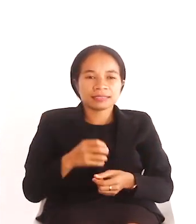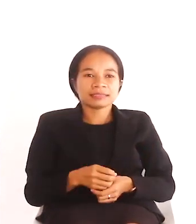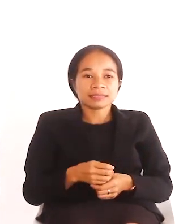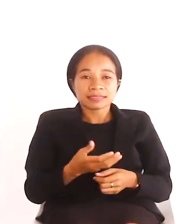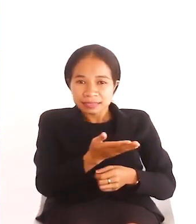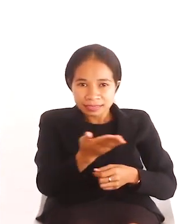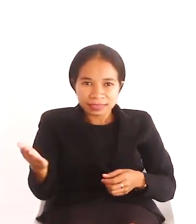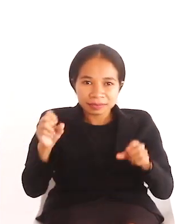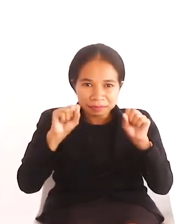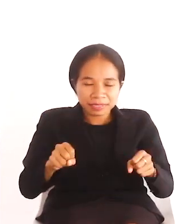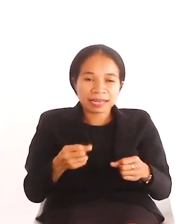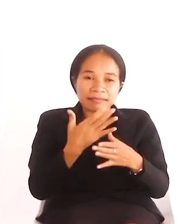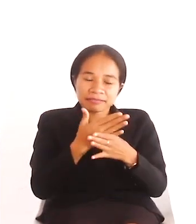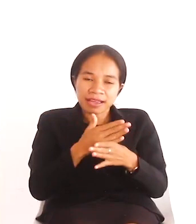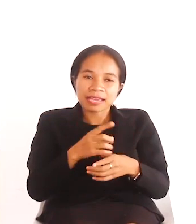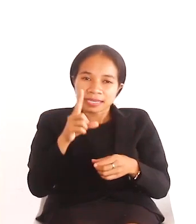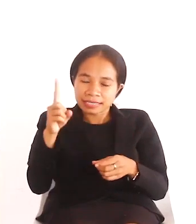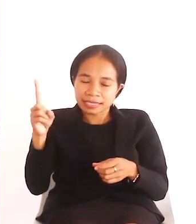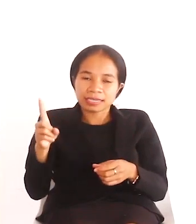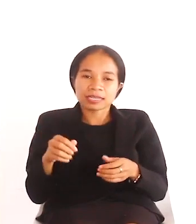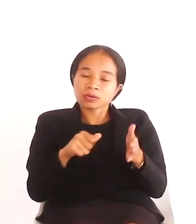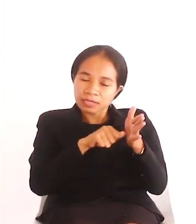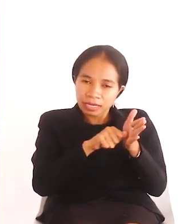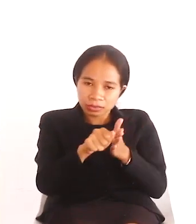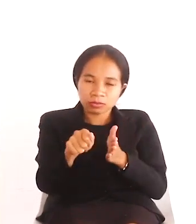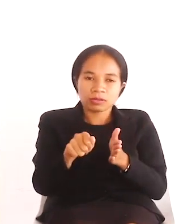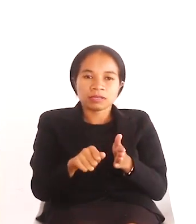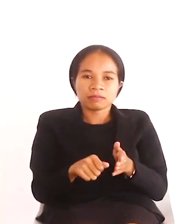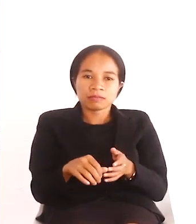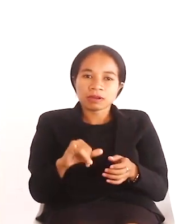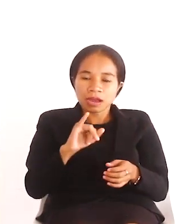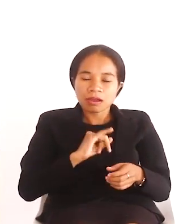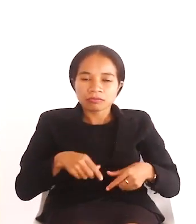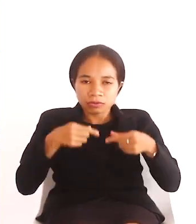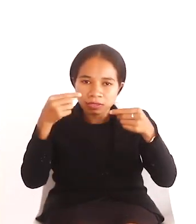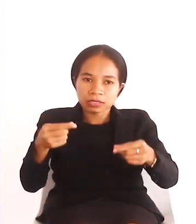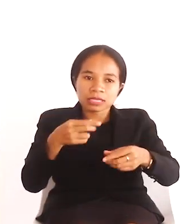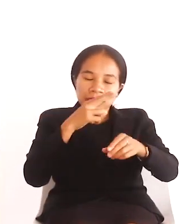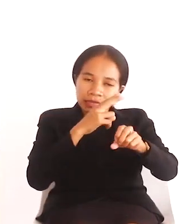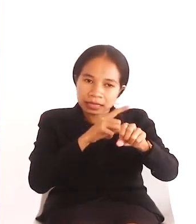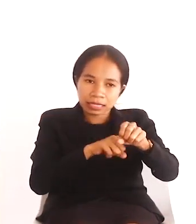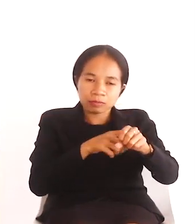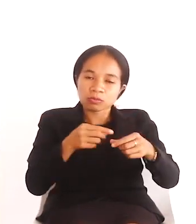Alin sira, bele hapar ida-idak honini antonimu? Haufo tempo ituan.